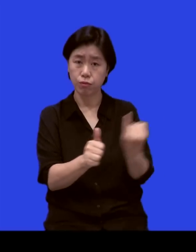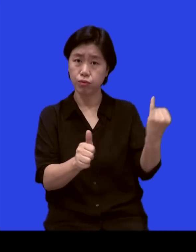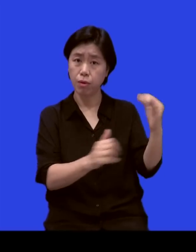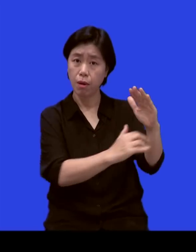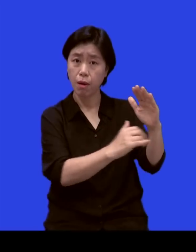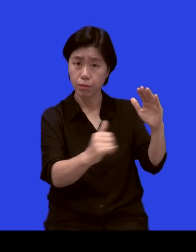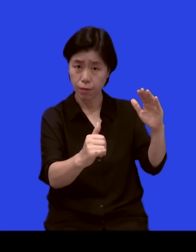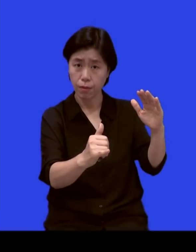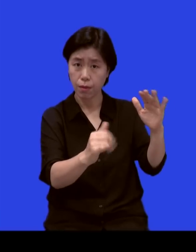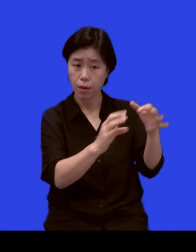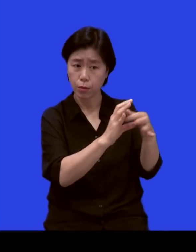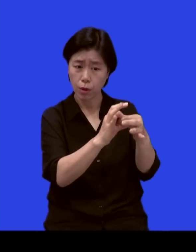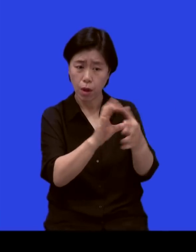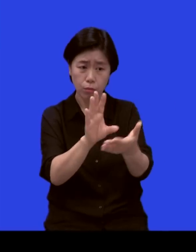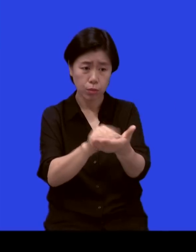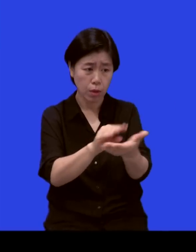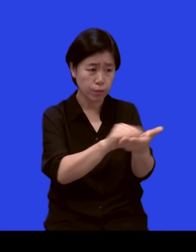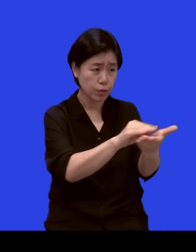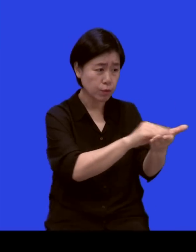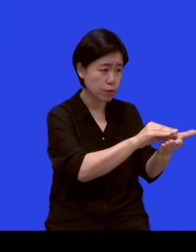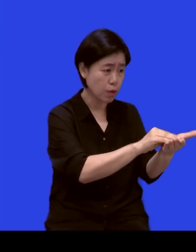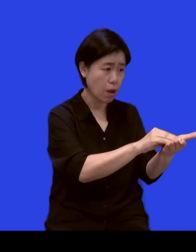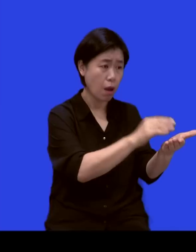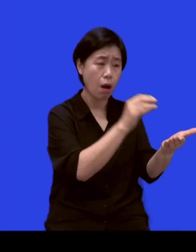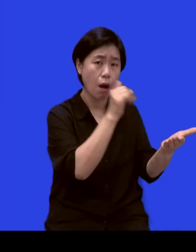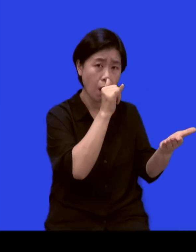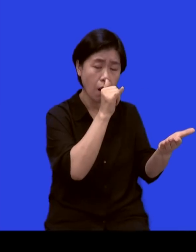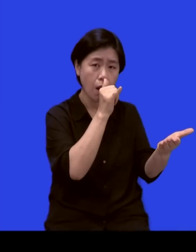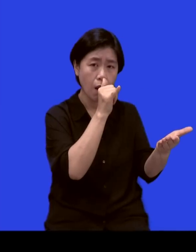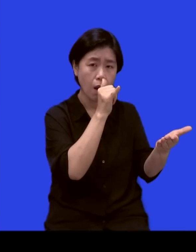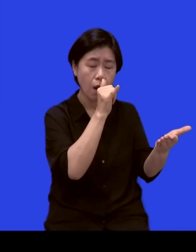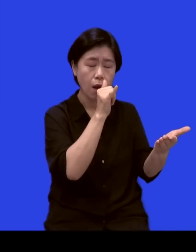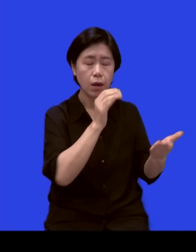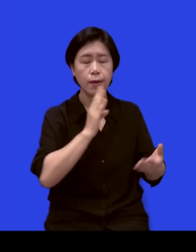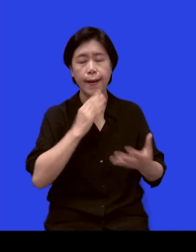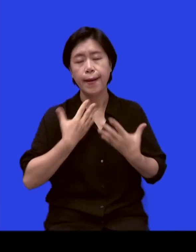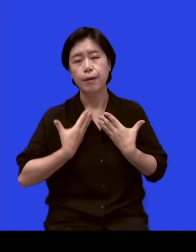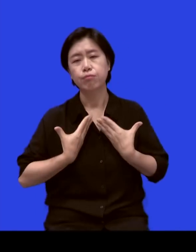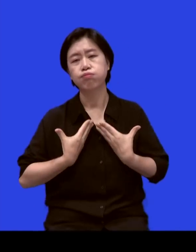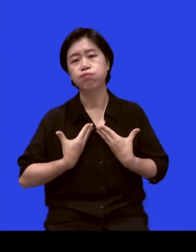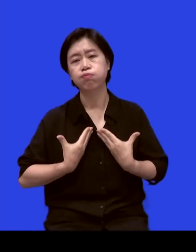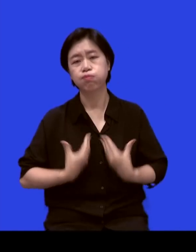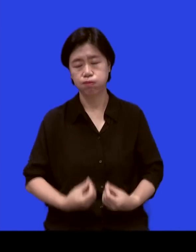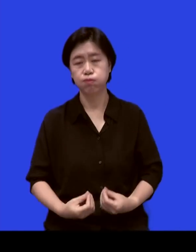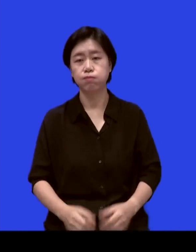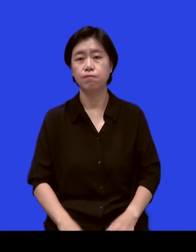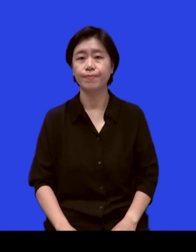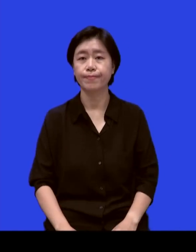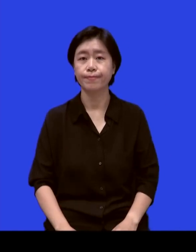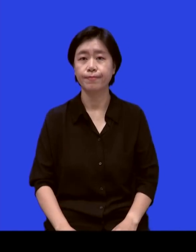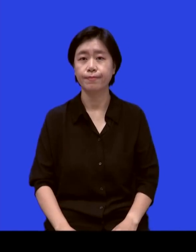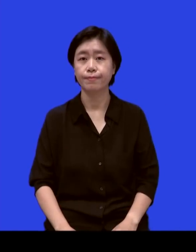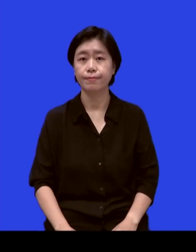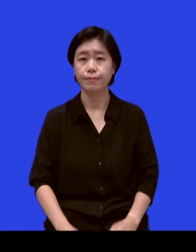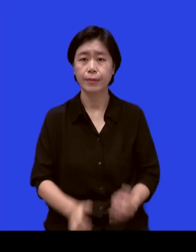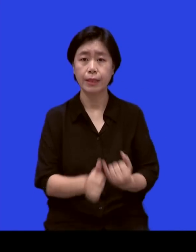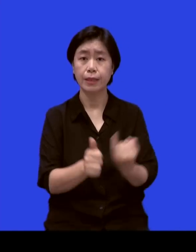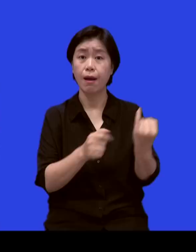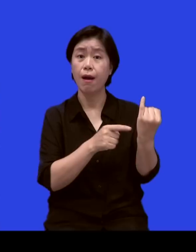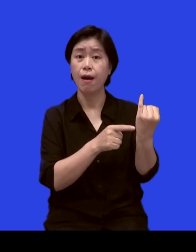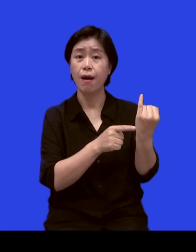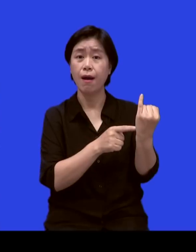또 최자감이 오고 나서는 선고받고 나서는 제가 너무 절망적이더라고요. 예. 왜냐면 저희 집사람이